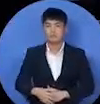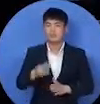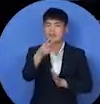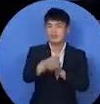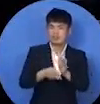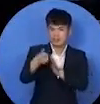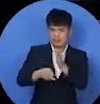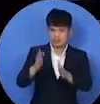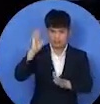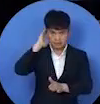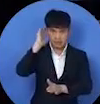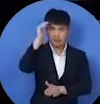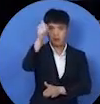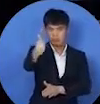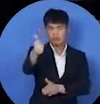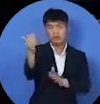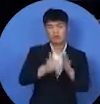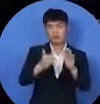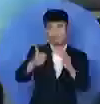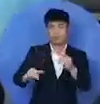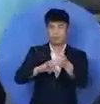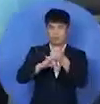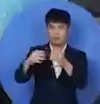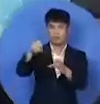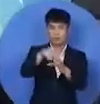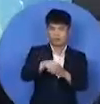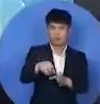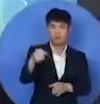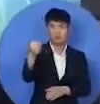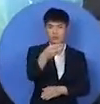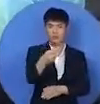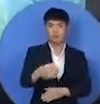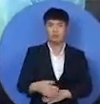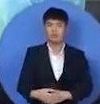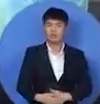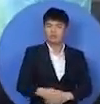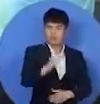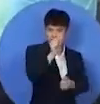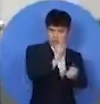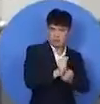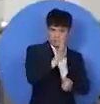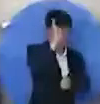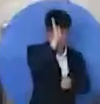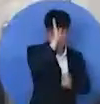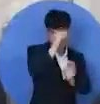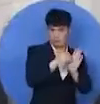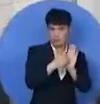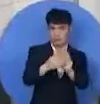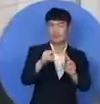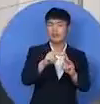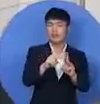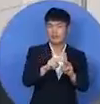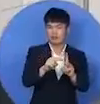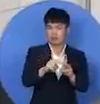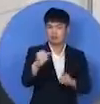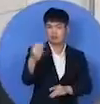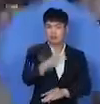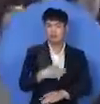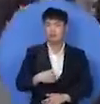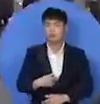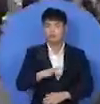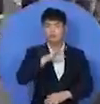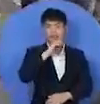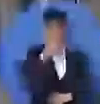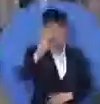동서횡단철도 대통령 공약 반영 등입니다. 또 도시창조 두드림센터 개소, 감염병 대응센터 신설, 피파 20세